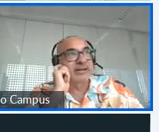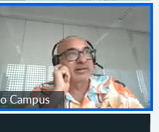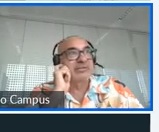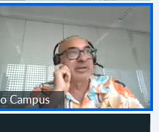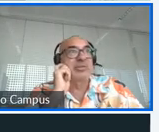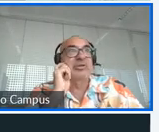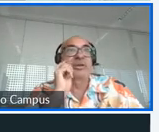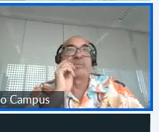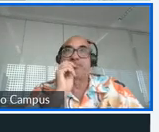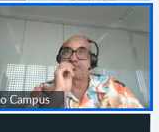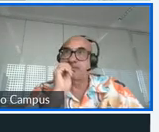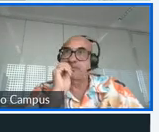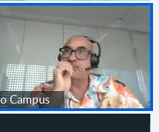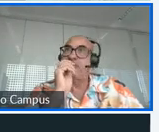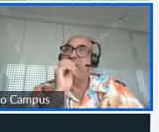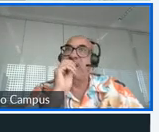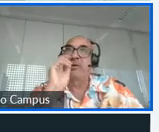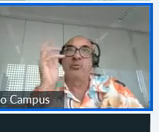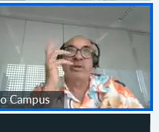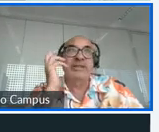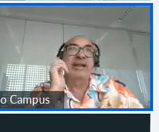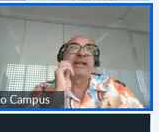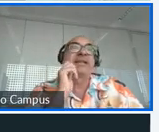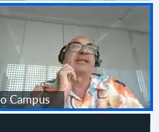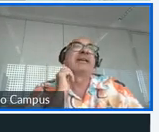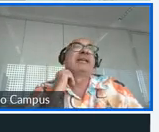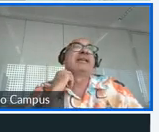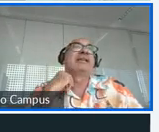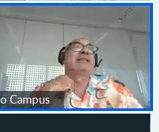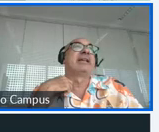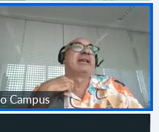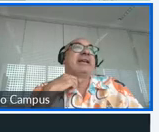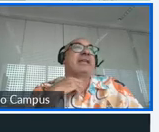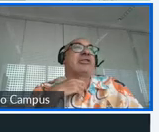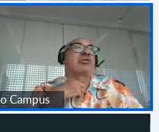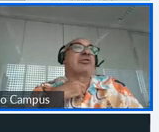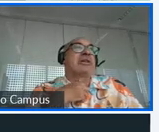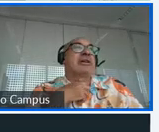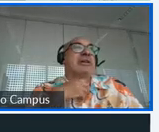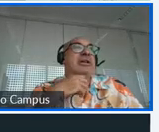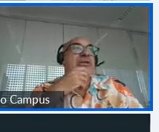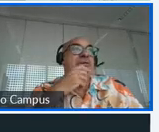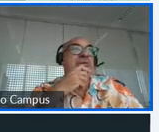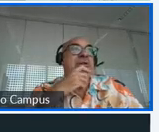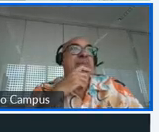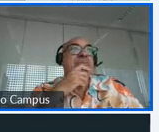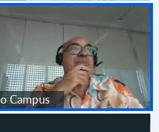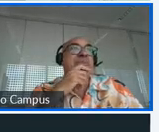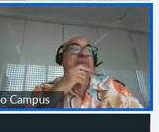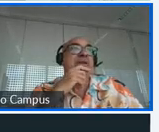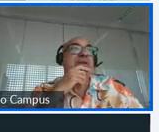90, dalle famose, una della legge